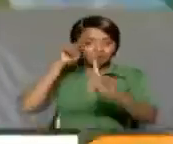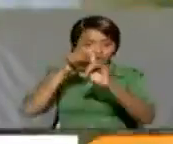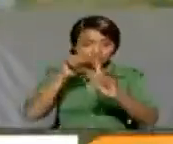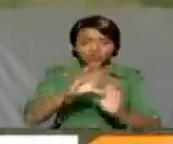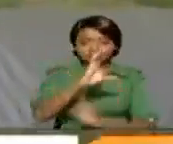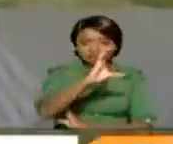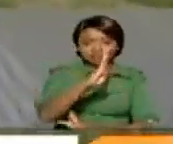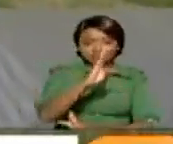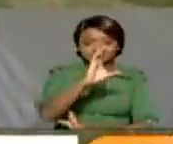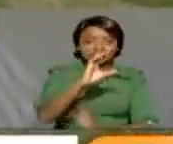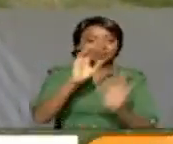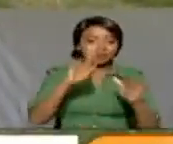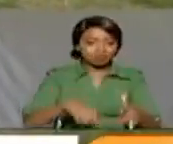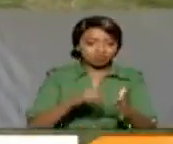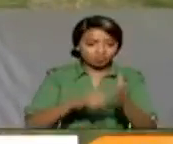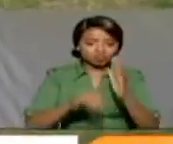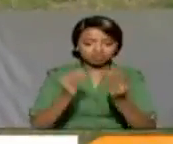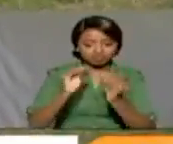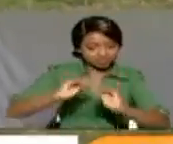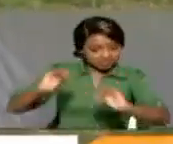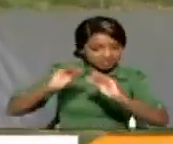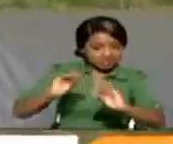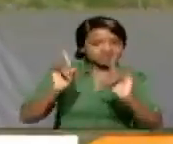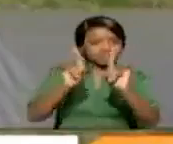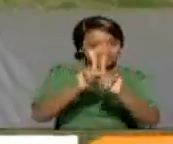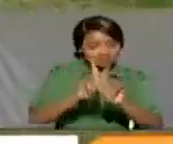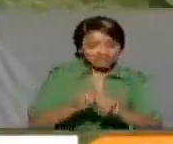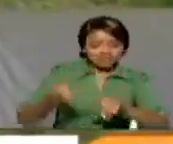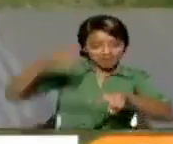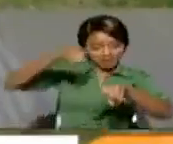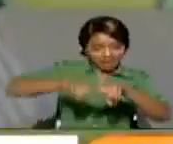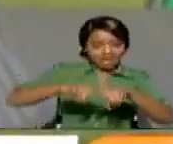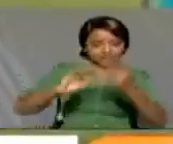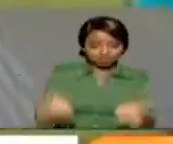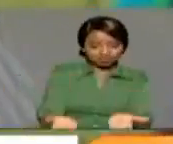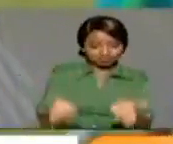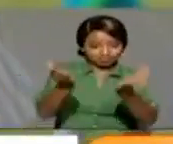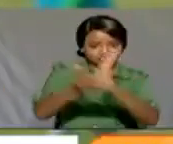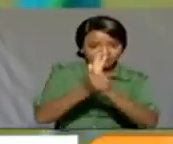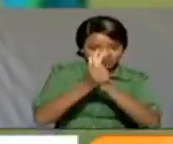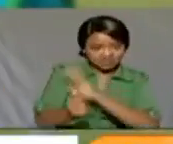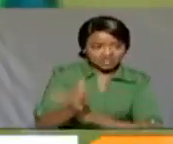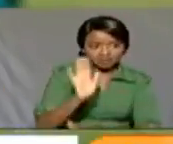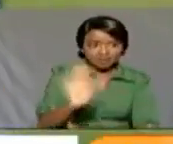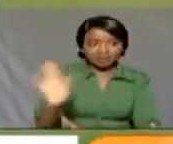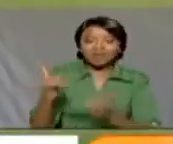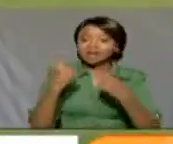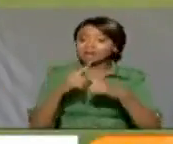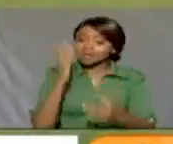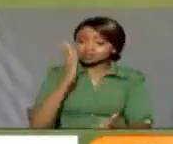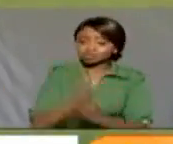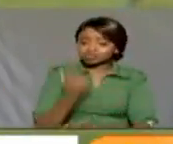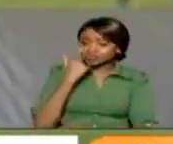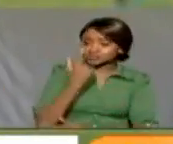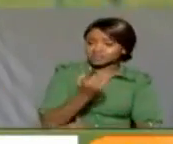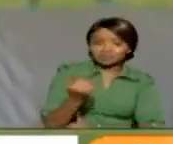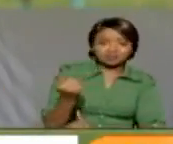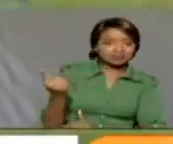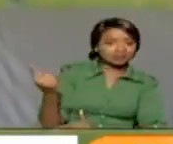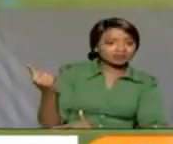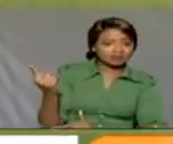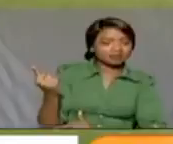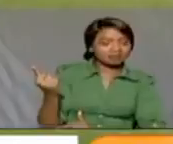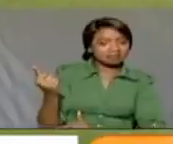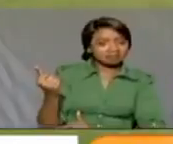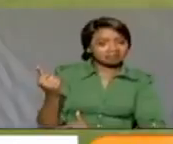si kuelimisha tu, bali kukuza talanta na vipaji vya wanafunzi, hali ambayo inaonekana kudhihirika kwa pakubwa hapa katika shule